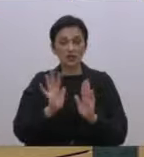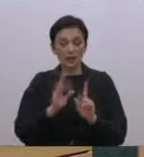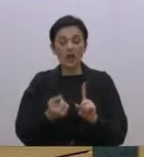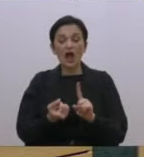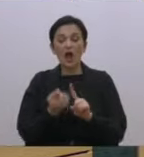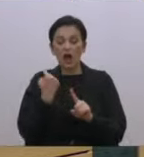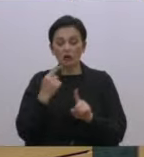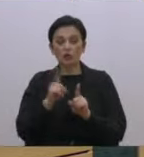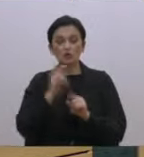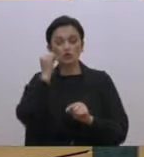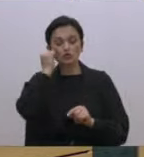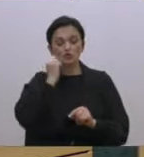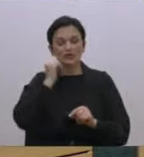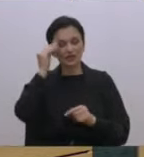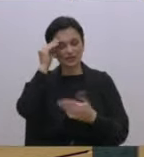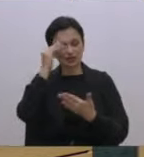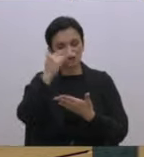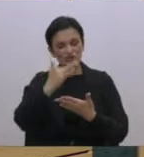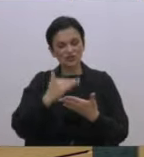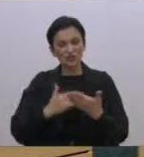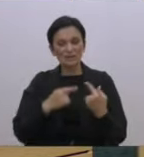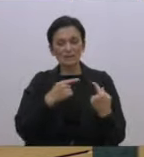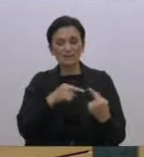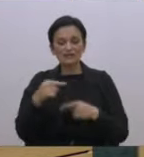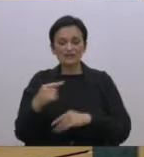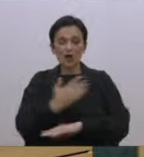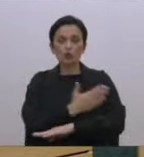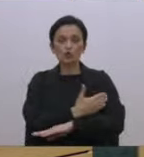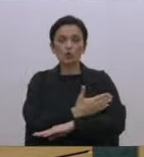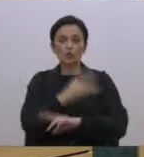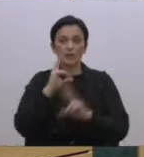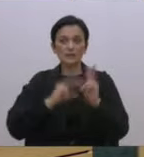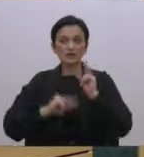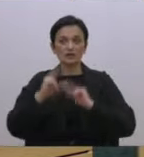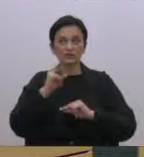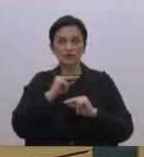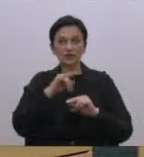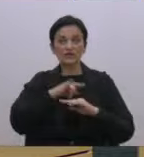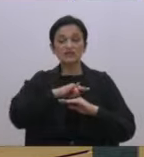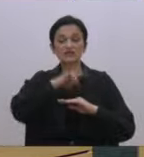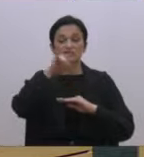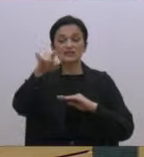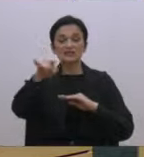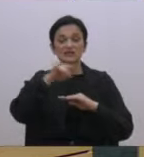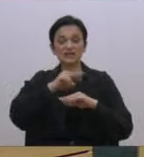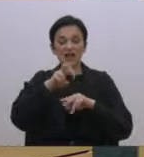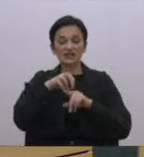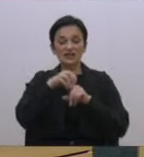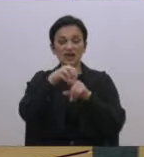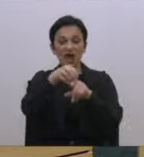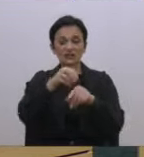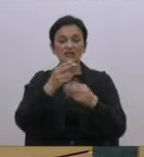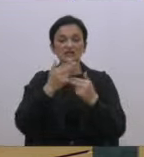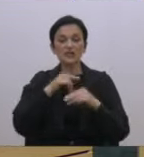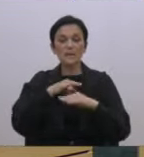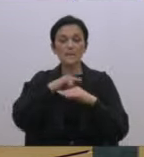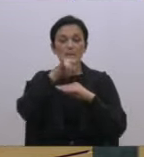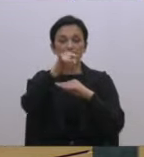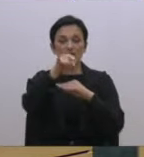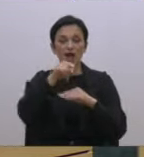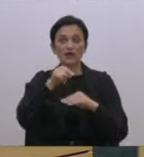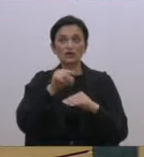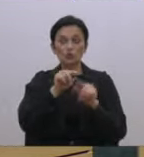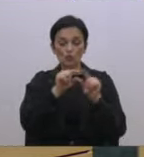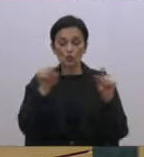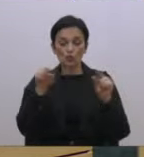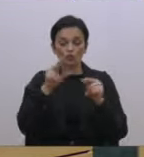საქმედებარება მეძველებული შინაარსის მქონე სხვა ნორმები, რომლებიც ითვალისწინებს საჰაერო გადაყვანა გადაზიდვას და ფრენის ნორმის ნიხრის დადგენას